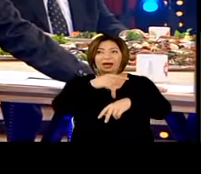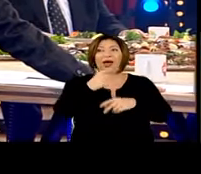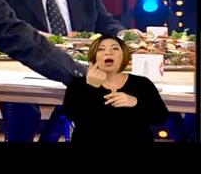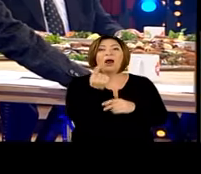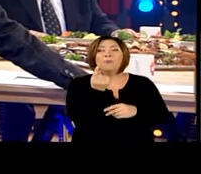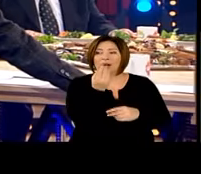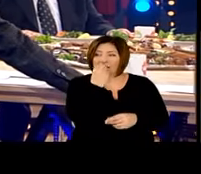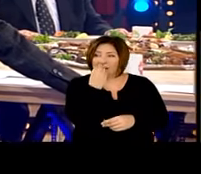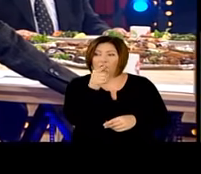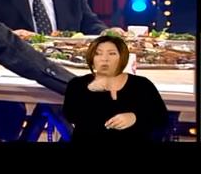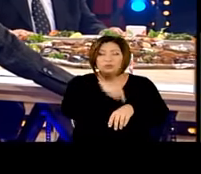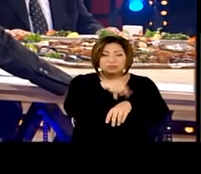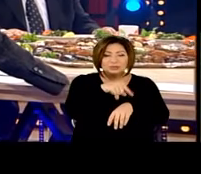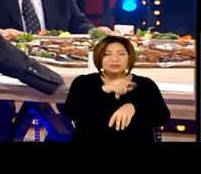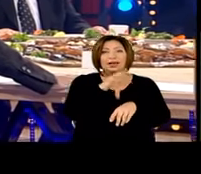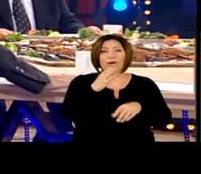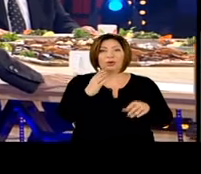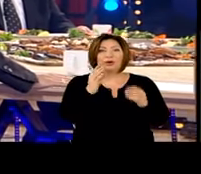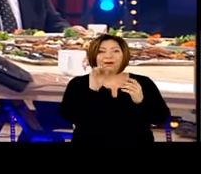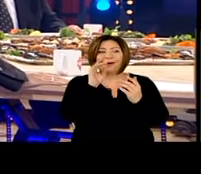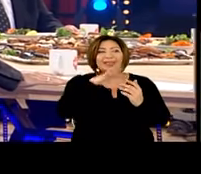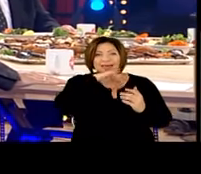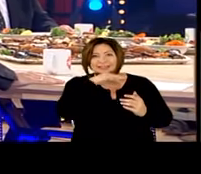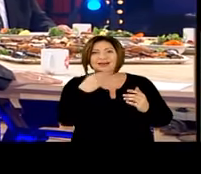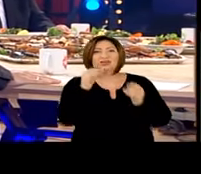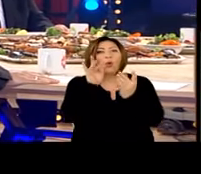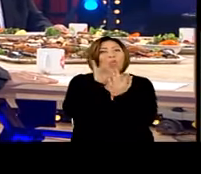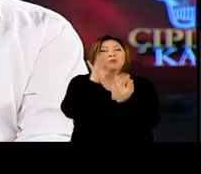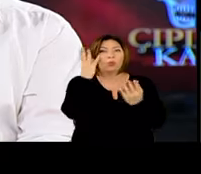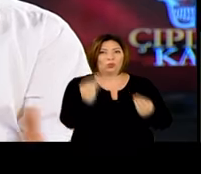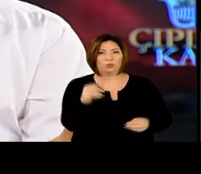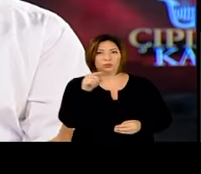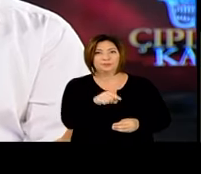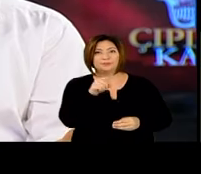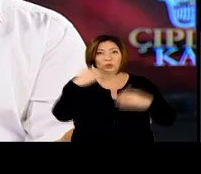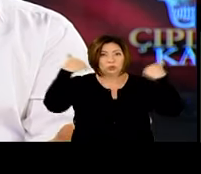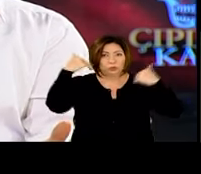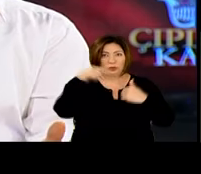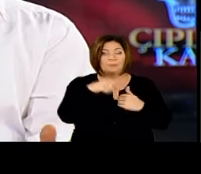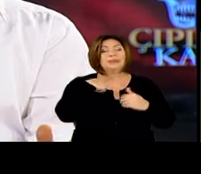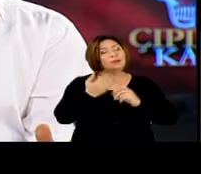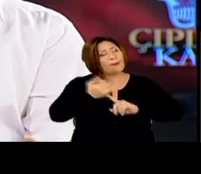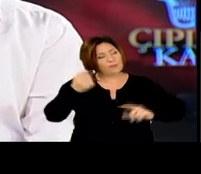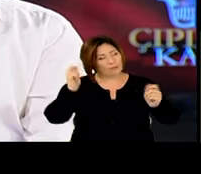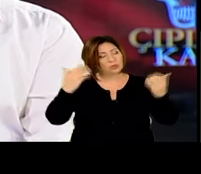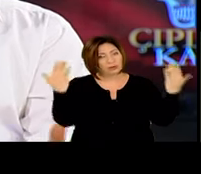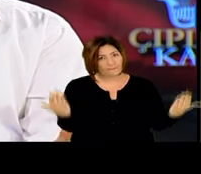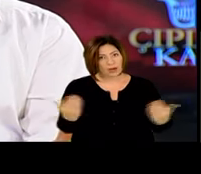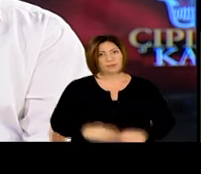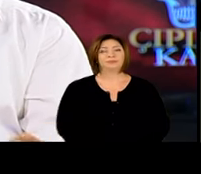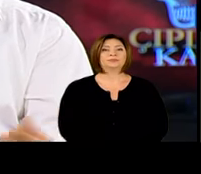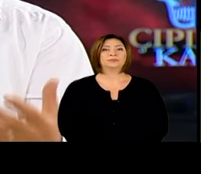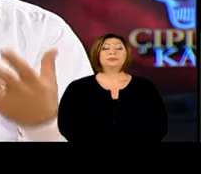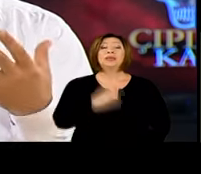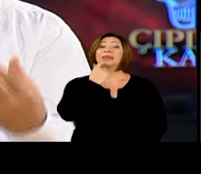yer ve o süreçte toklu dediğimiz kısma girer. Biz kebap yapıyoruz ama